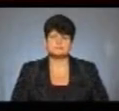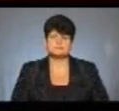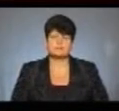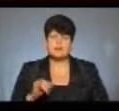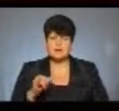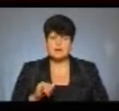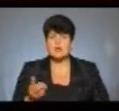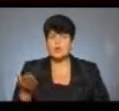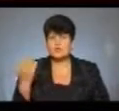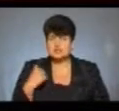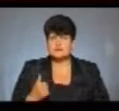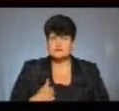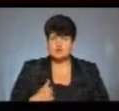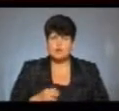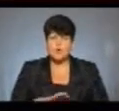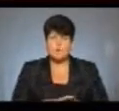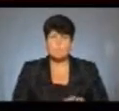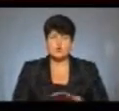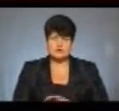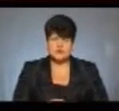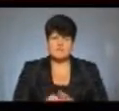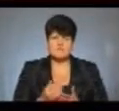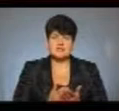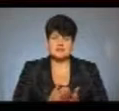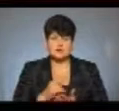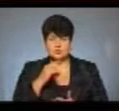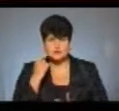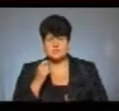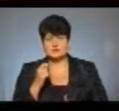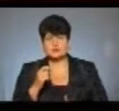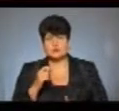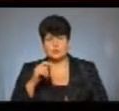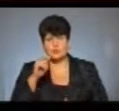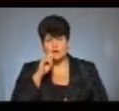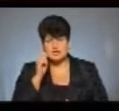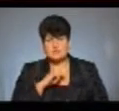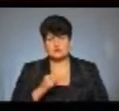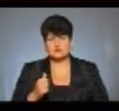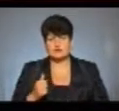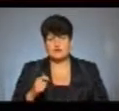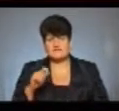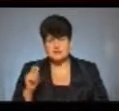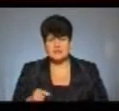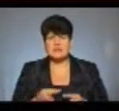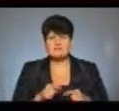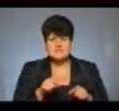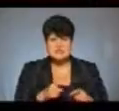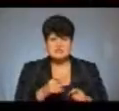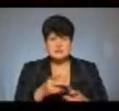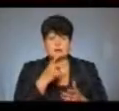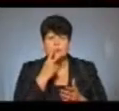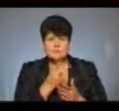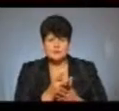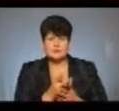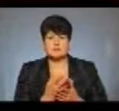І колишній військовополонений ветеран російсько-української війни Андрій Бесараб в тернопільській книгарні у ці хвилини репрезентує